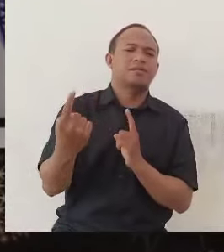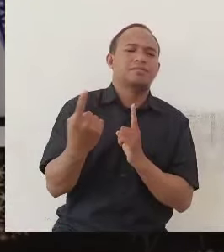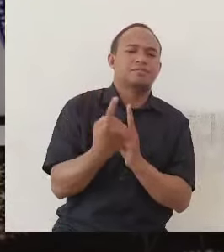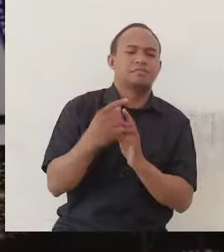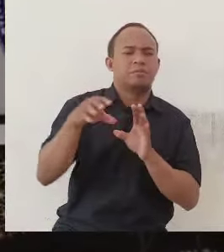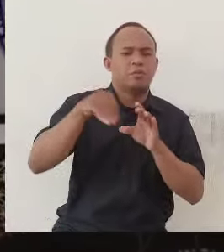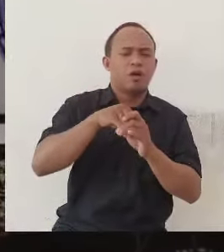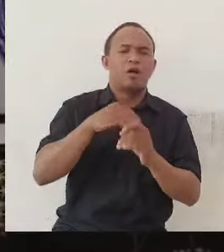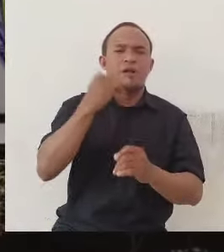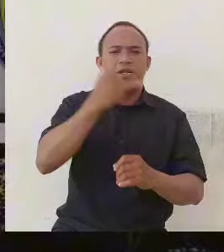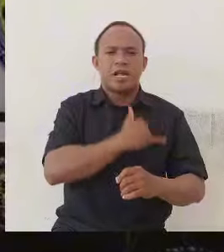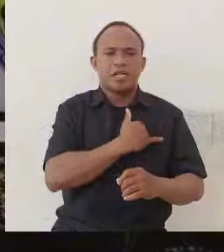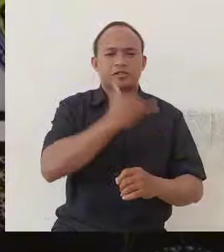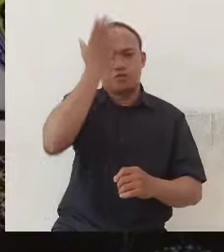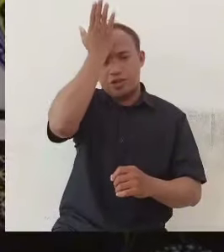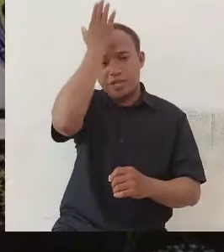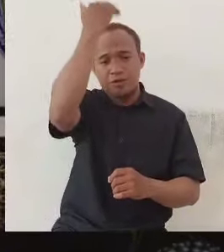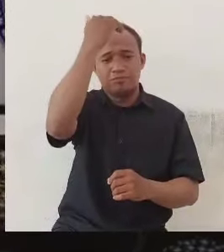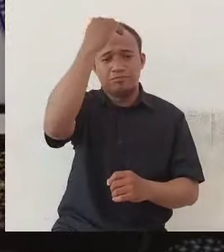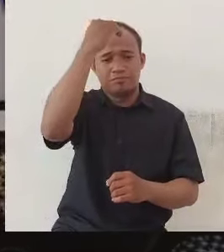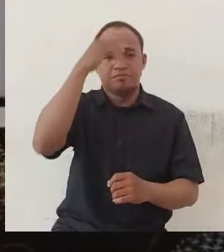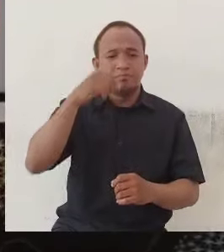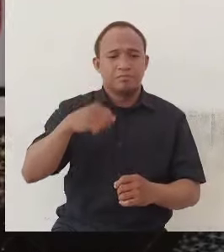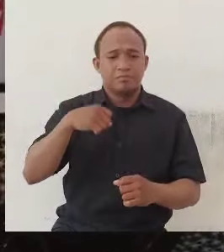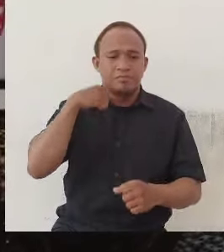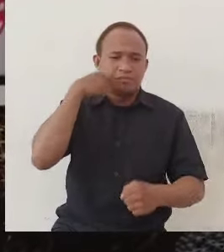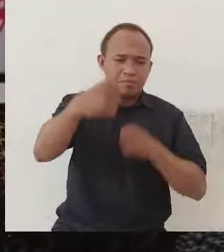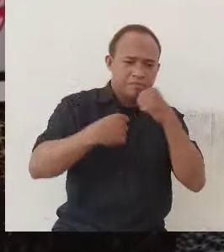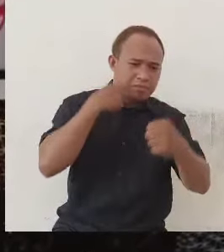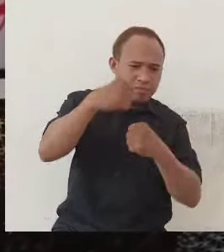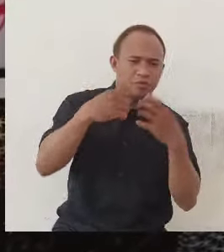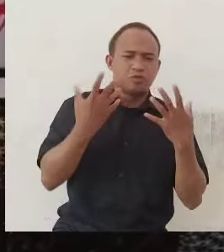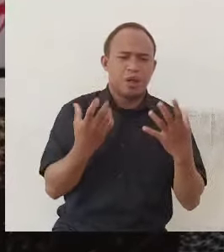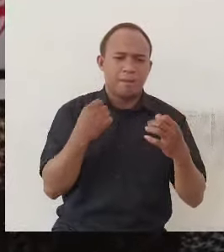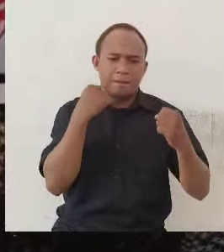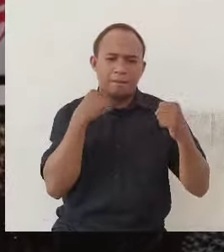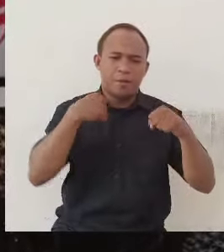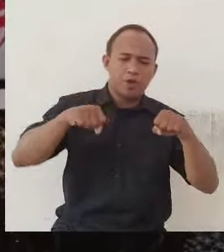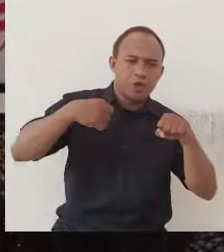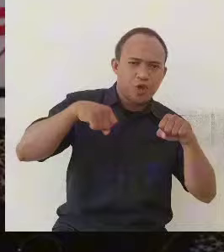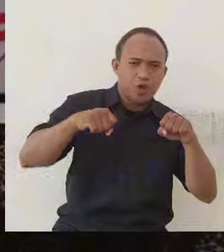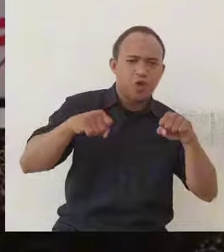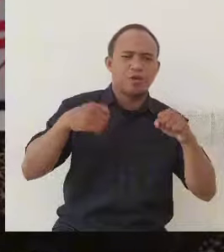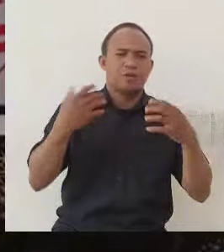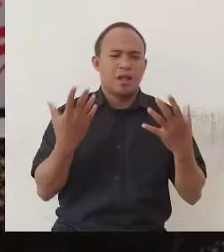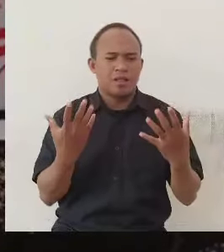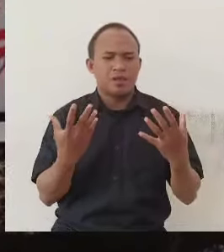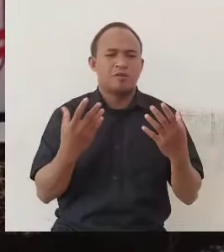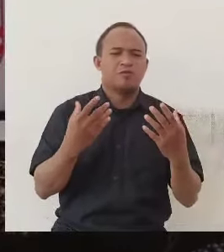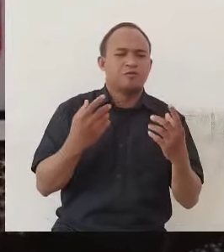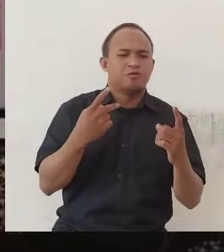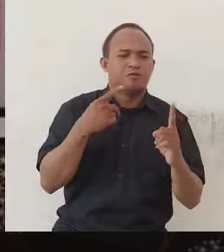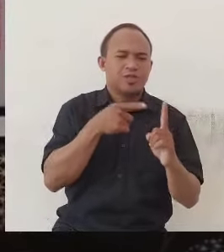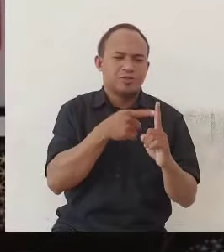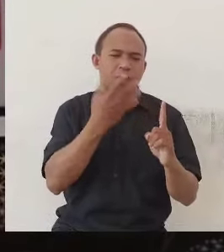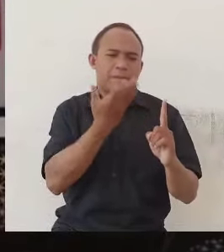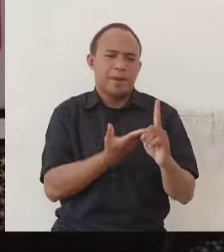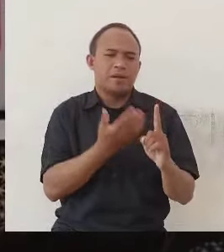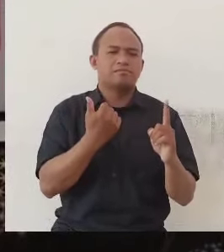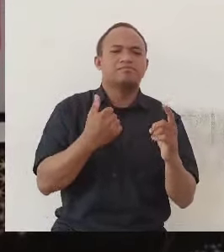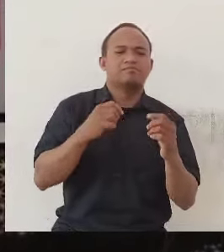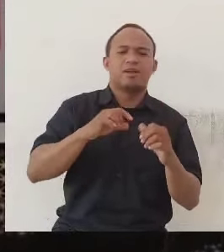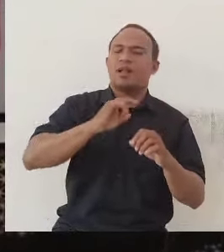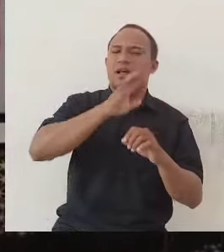diikuti kontingen Gorontalo yakni ski air, biliar, bridge, kickboxing, bermotor, wushu, muay